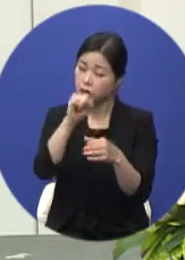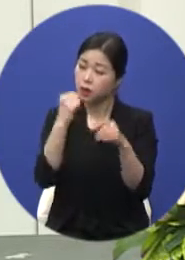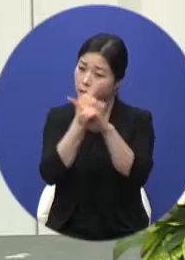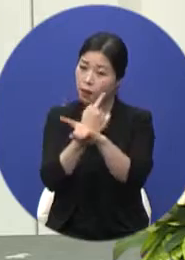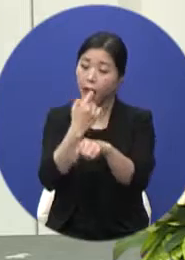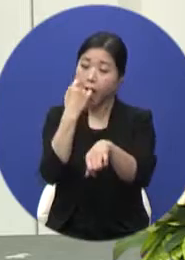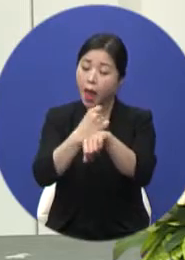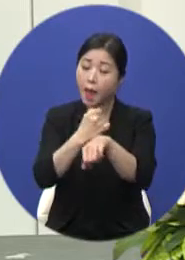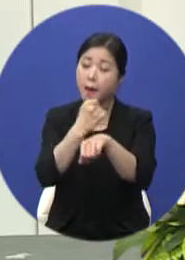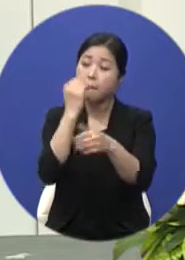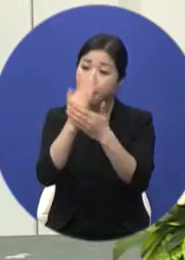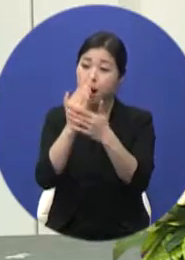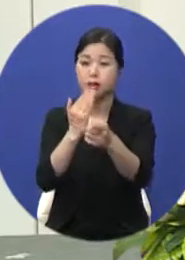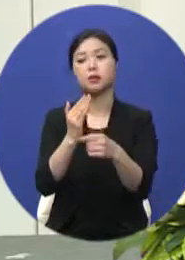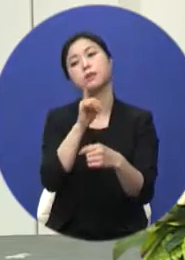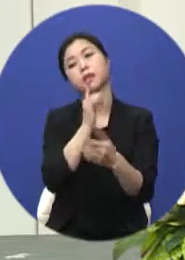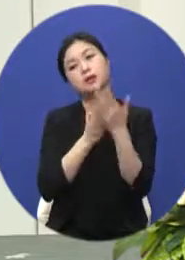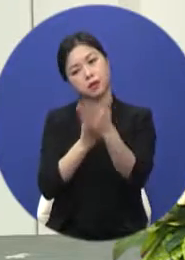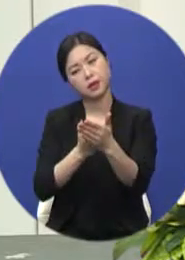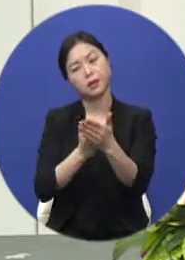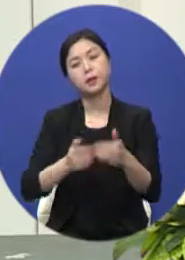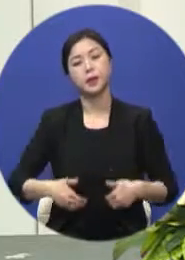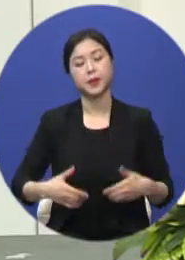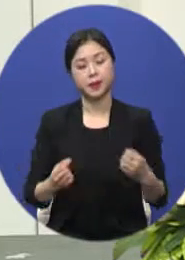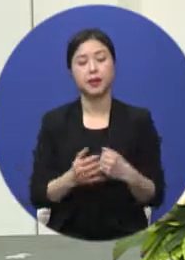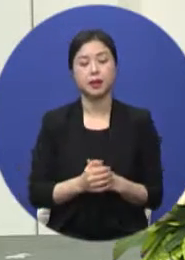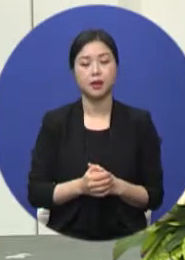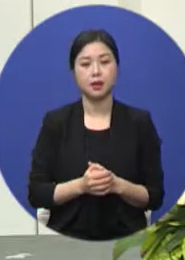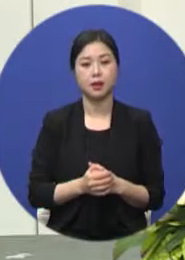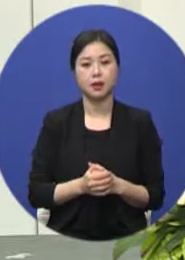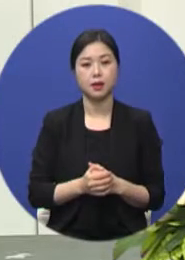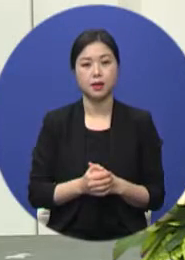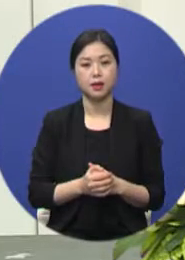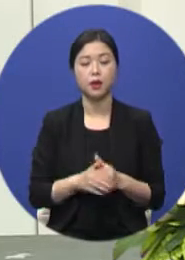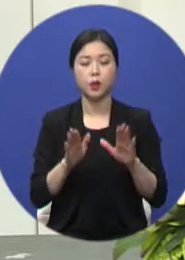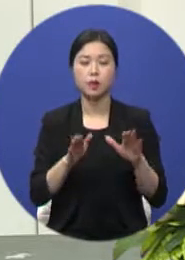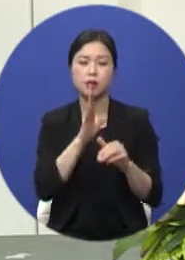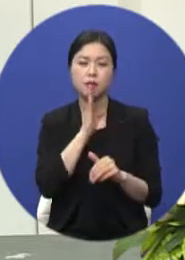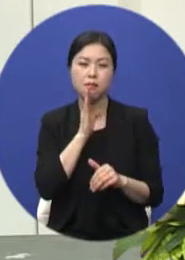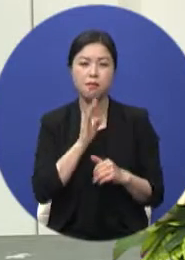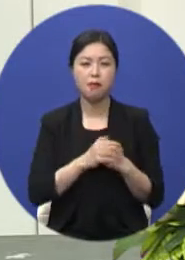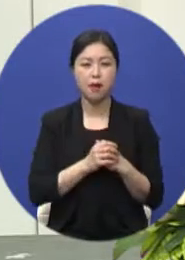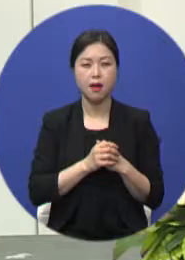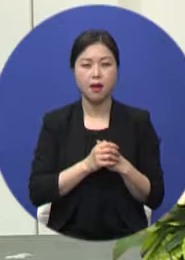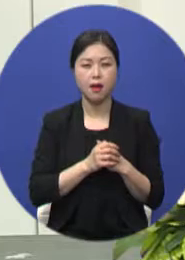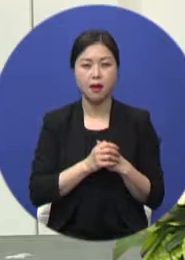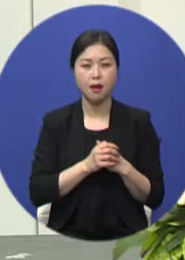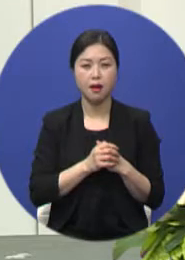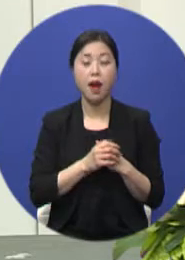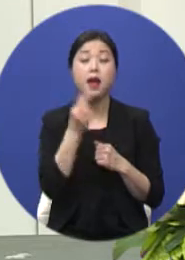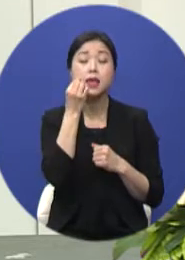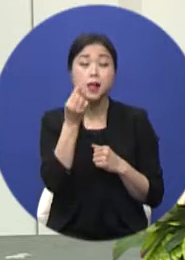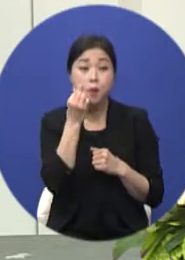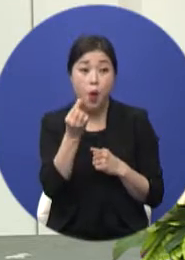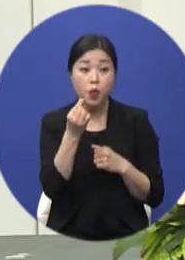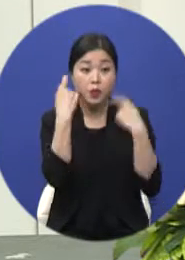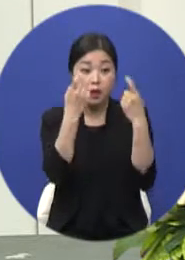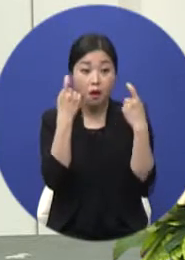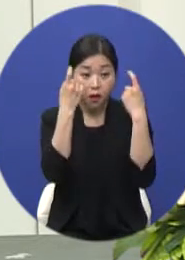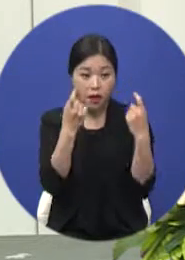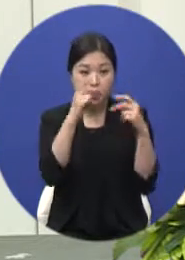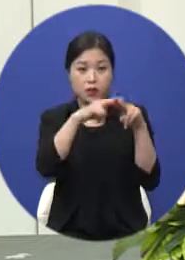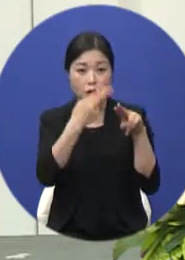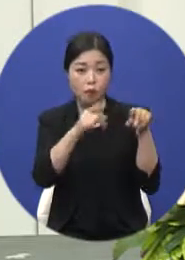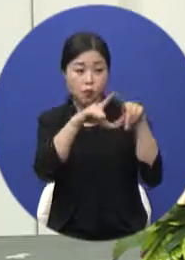그것도 한번 해보실 필요가 있어서 오늘 정말 어렵게 일본 여행 상품권을 와. 제가 드릴